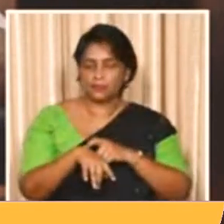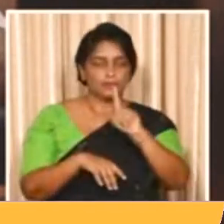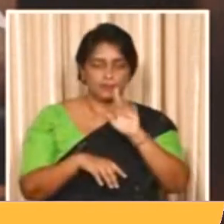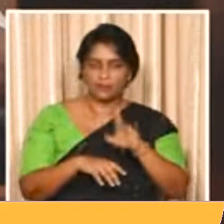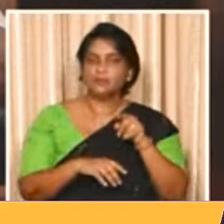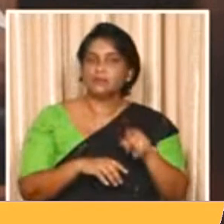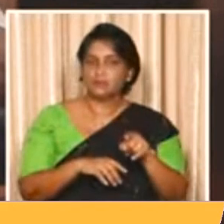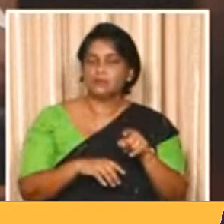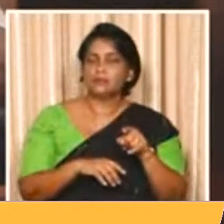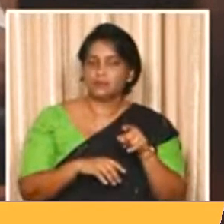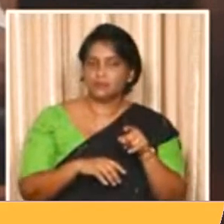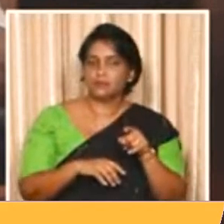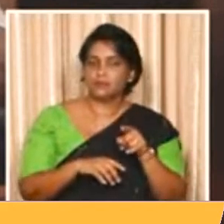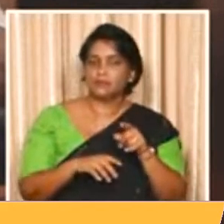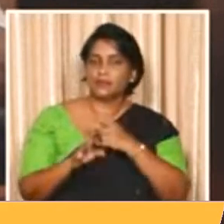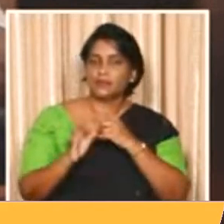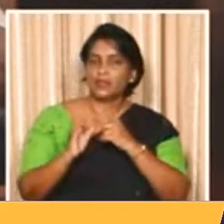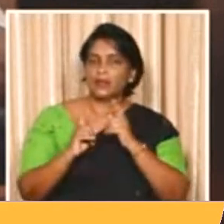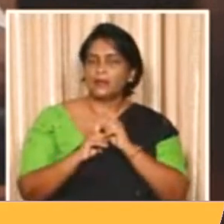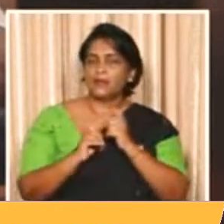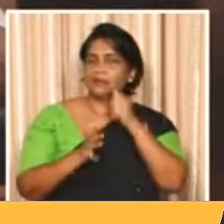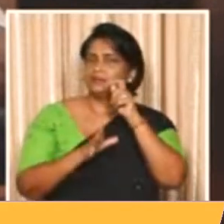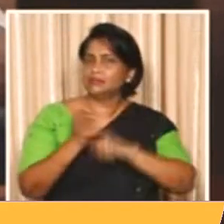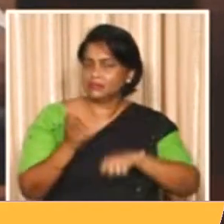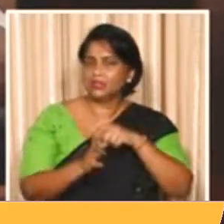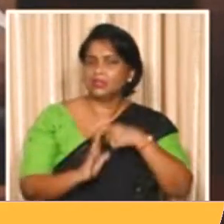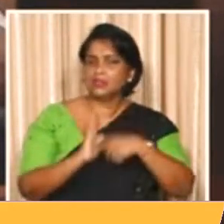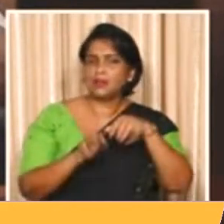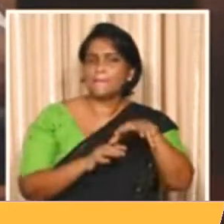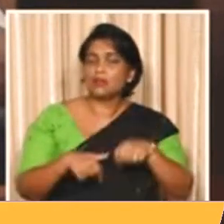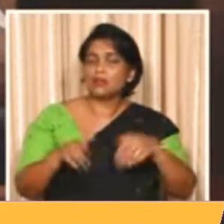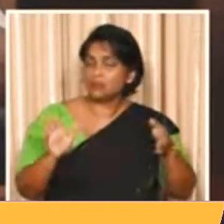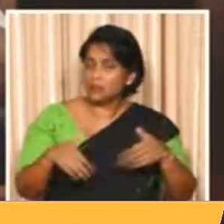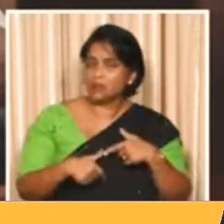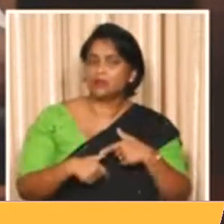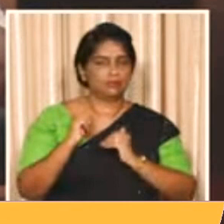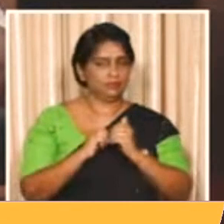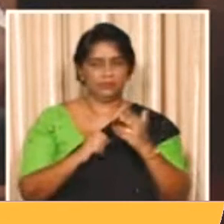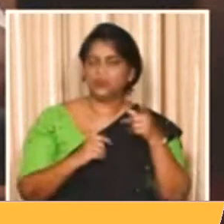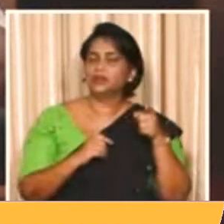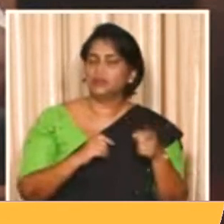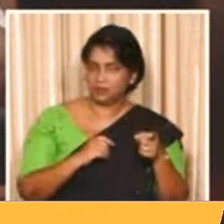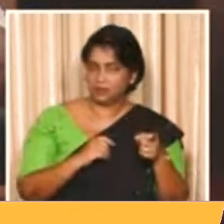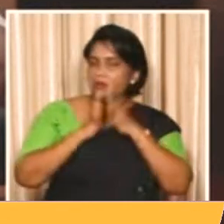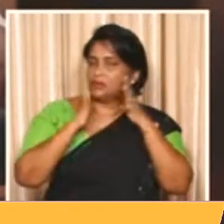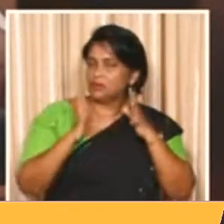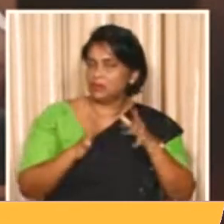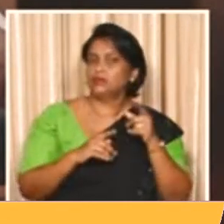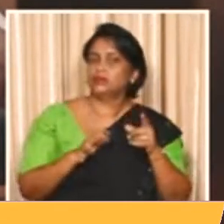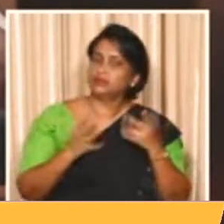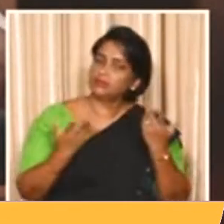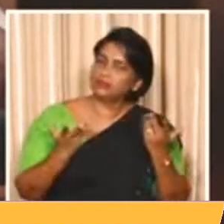කරන්න කැමති PayPal කාඩ් පත අන්තර්ජාතික මුදල් ගනුදෙනු සඳහා ශ්‍රී ලාංකිකයන්ට භාවිත කිරීමට තාම ක්‍රමවේදයක් නැහැ. මේක ගැන ලොකුවටම